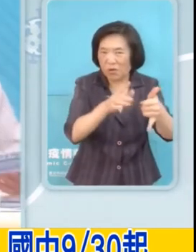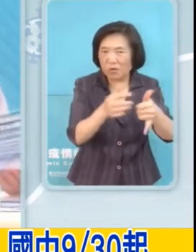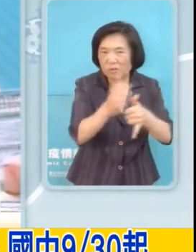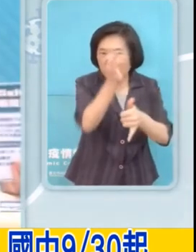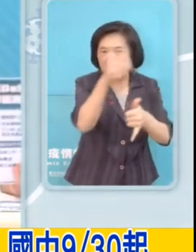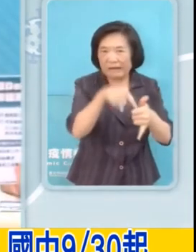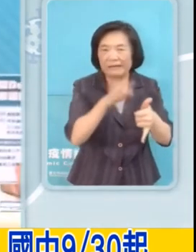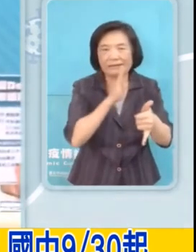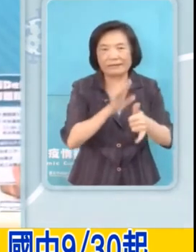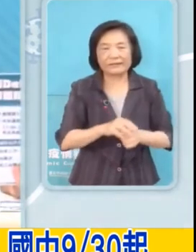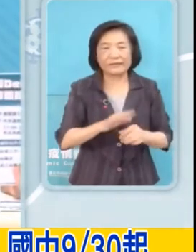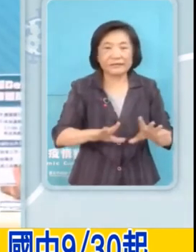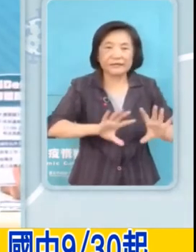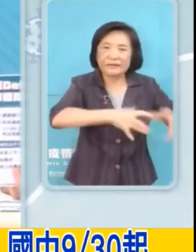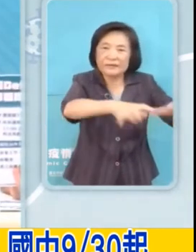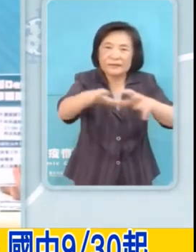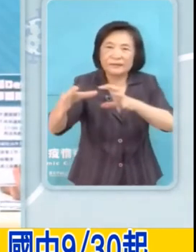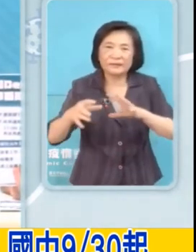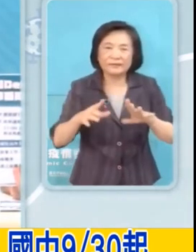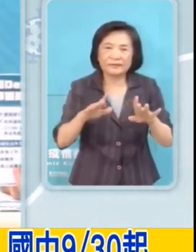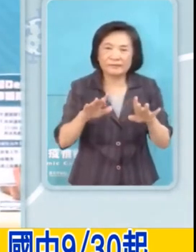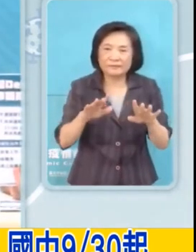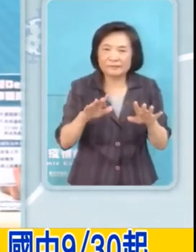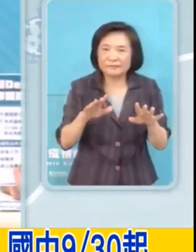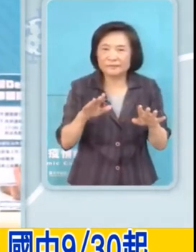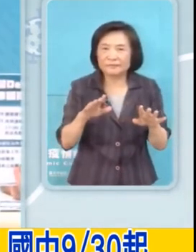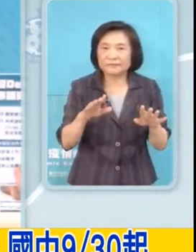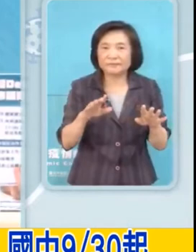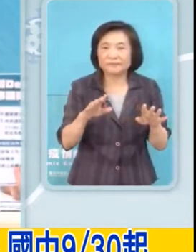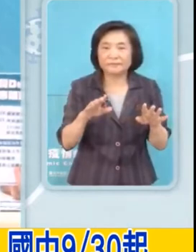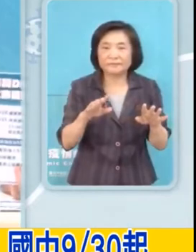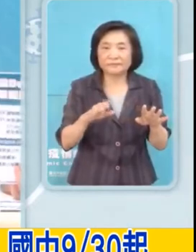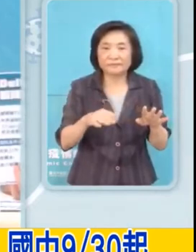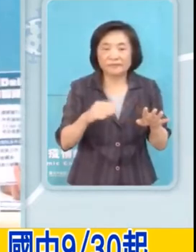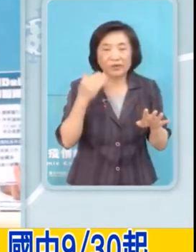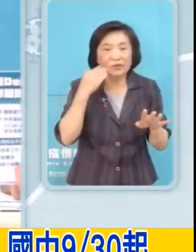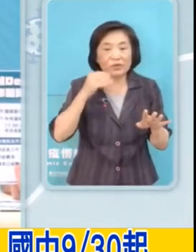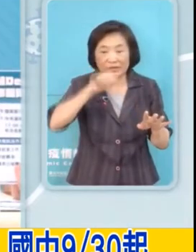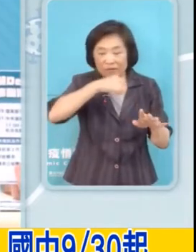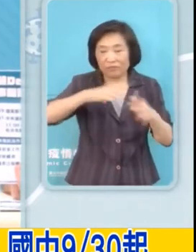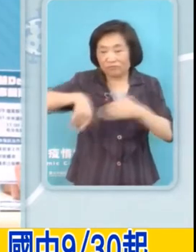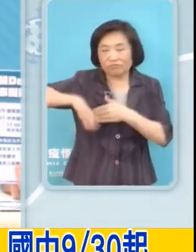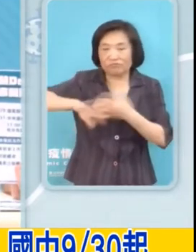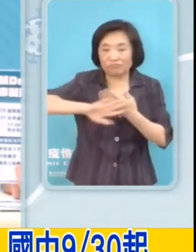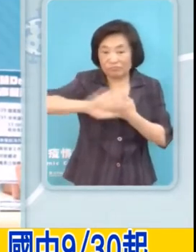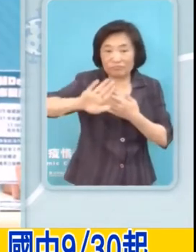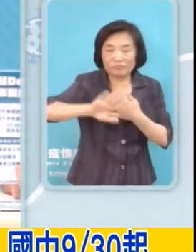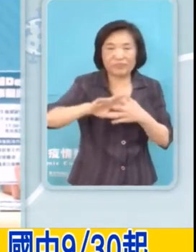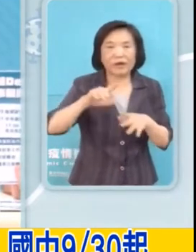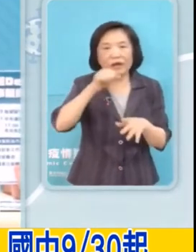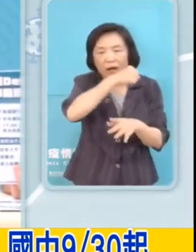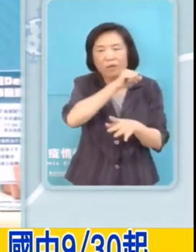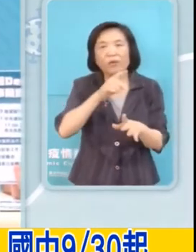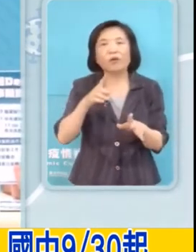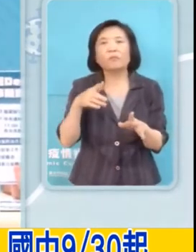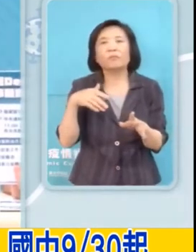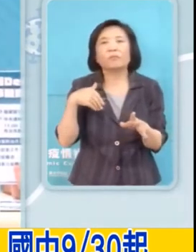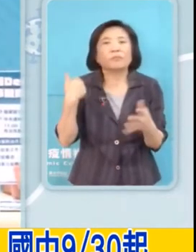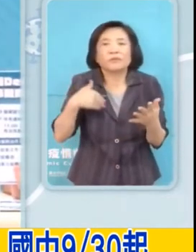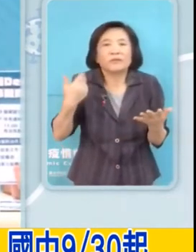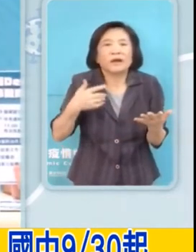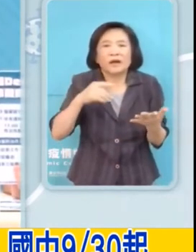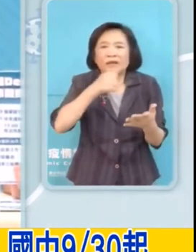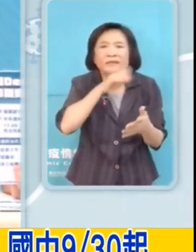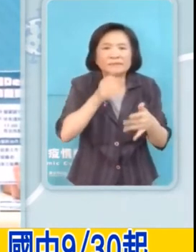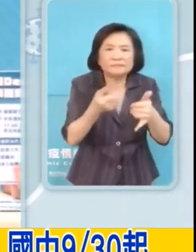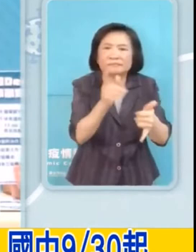现在大概是这样的，全世界大概如果在台湾境外的哦，就如果你不知道，就把它当做雷欧拉病毒，因为大